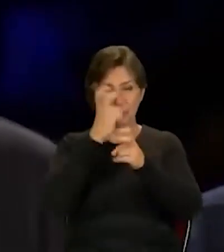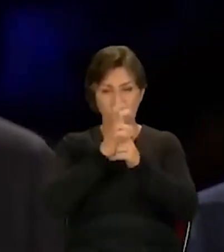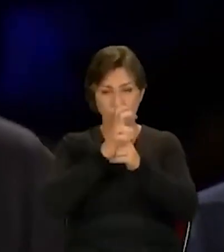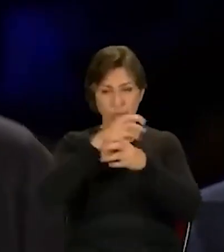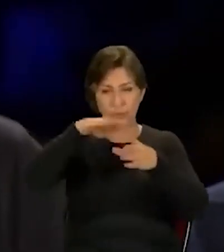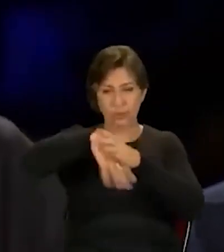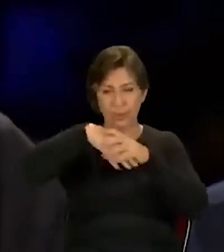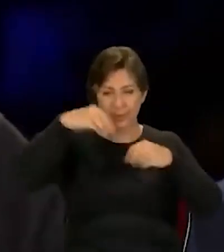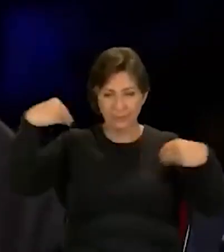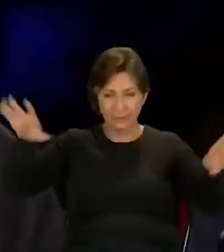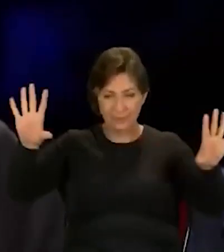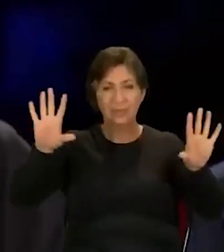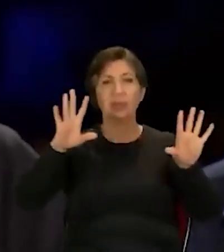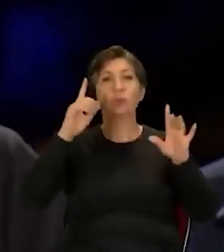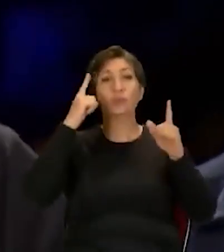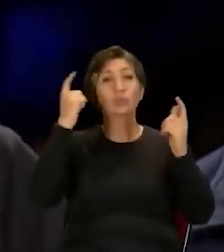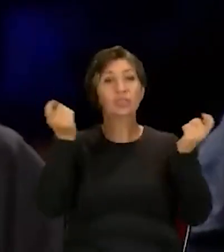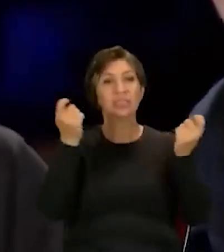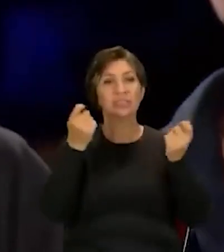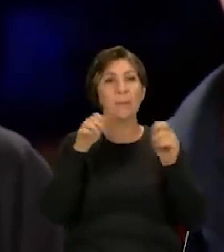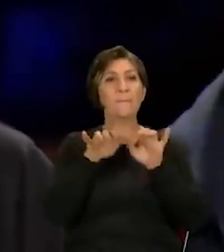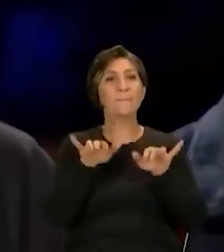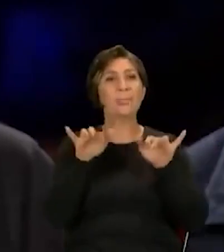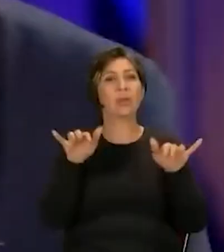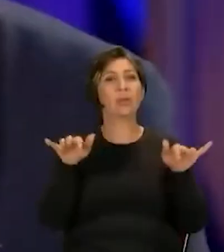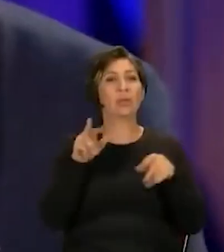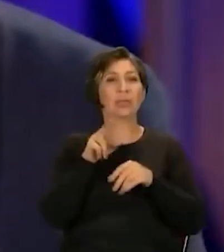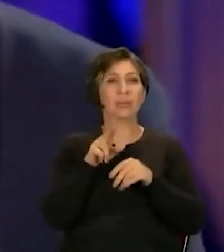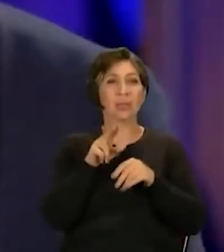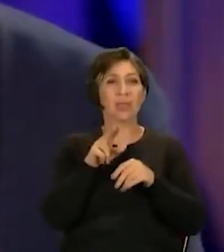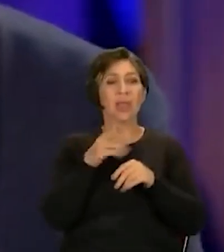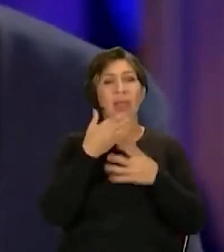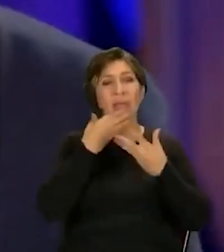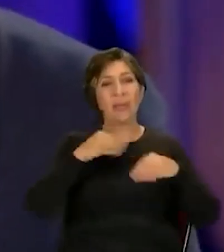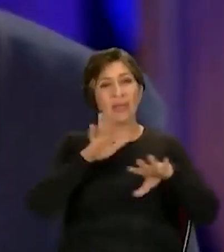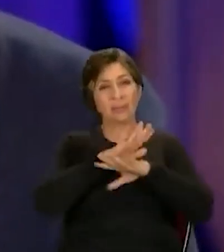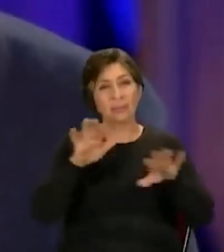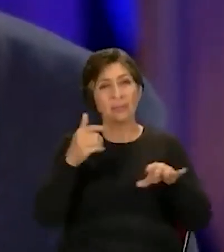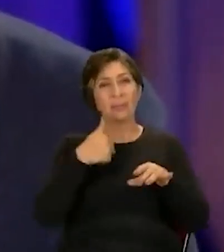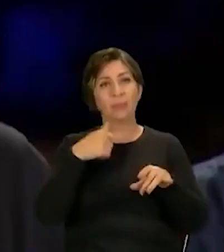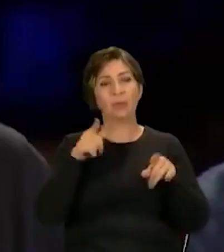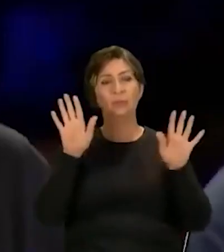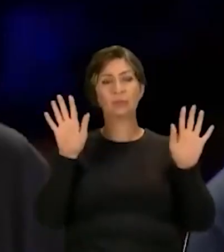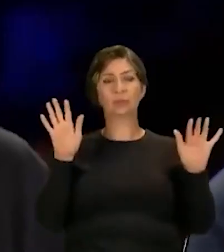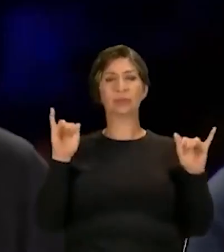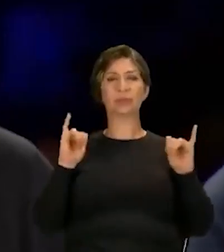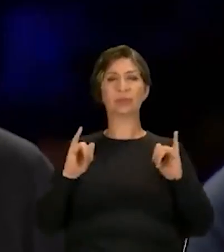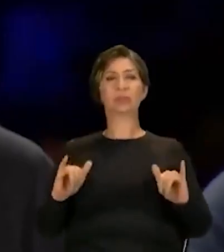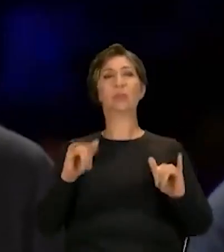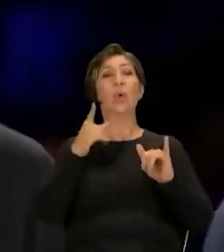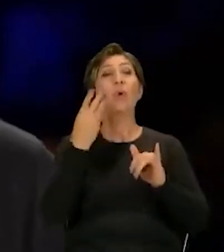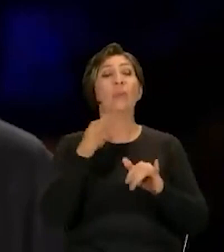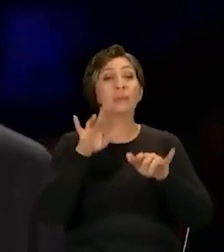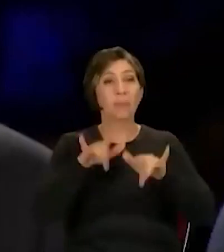bunu çalıştırmazsan bu devre kaybolacak. Piyano çalmak gibi. Yani emekli olduktan sonra ben böyle bir dururum dinlenirim derseniz bu